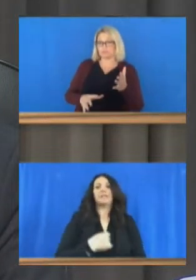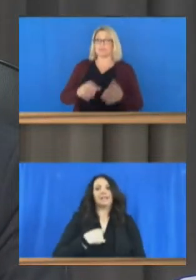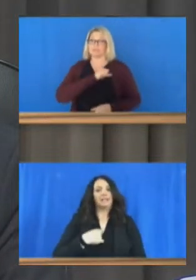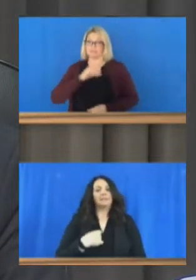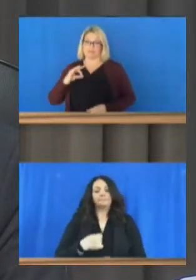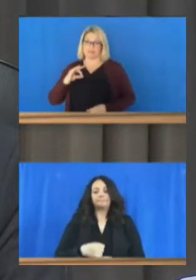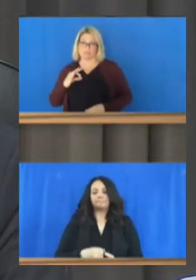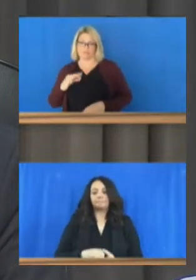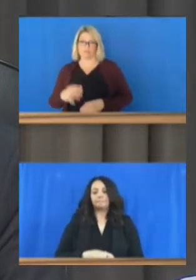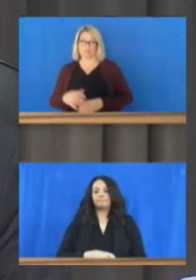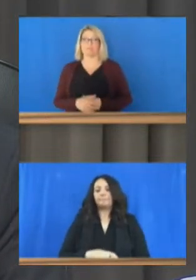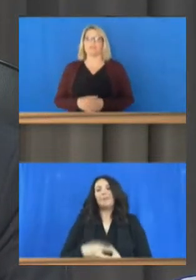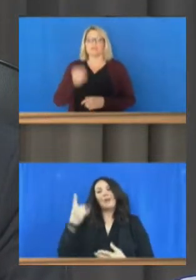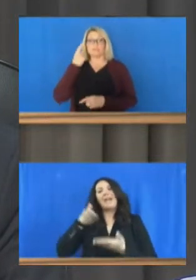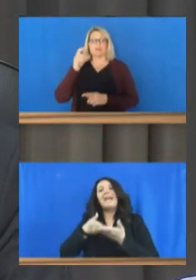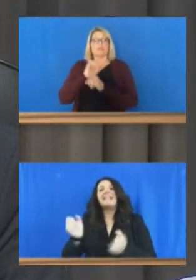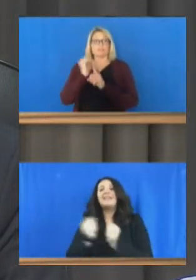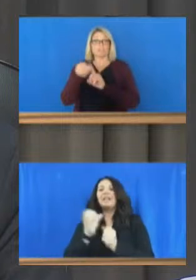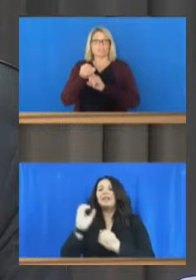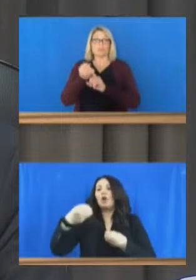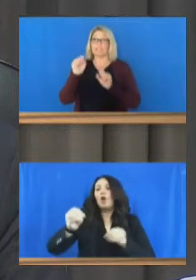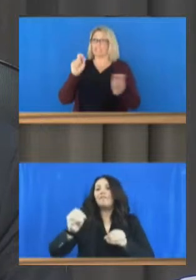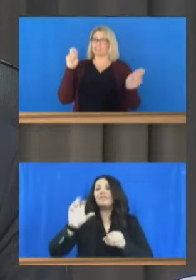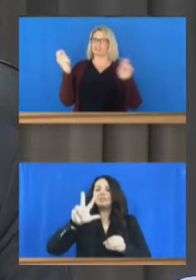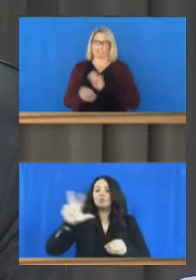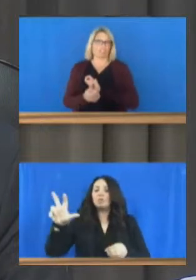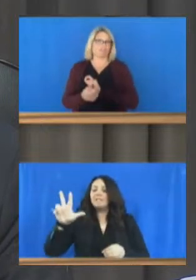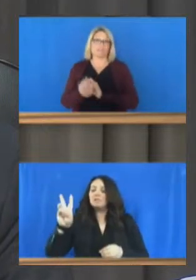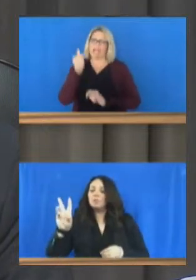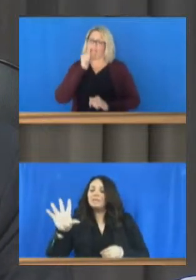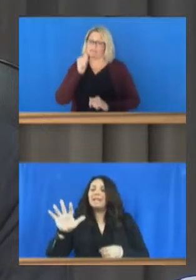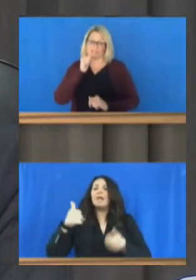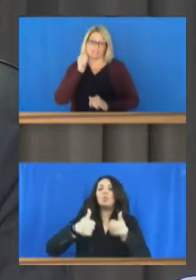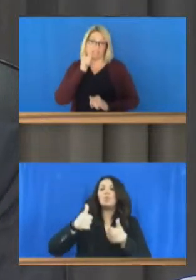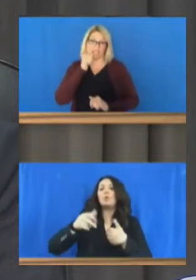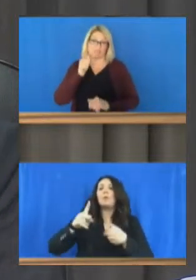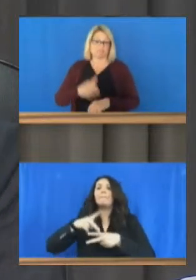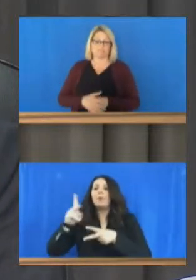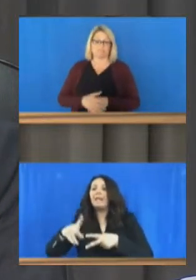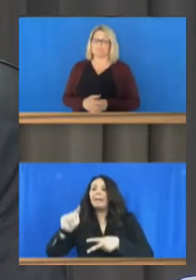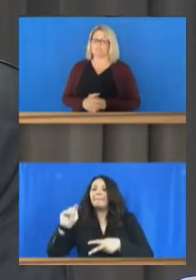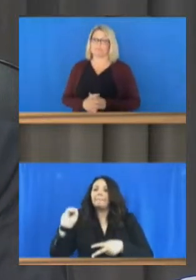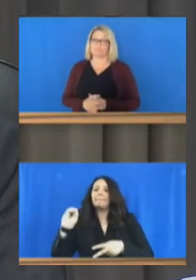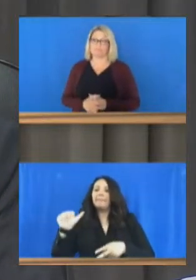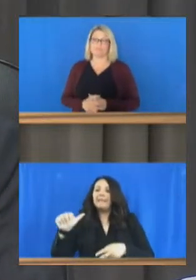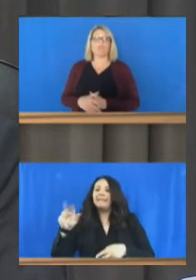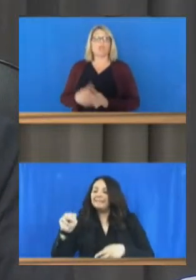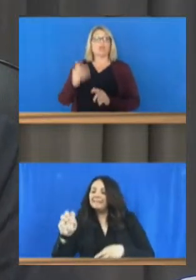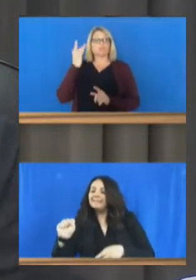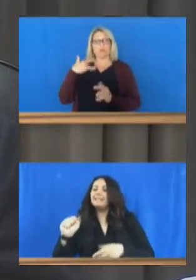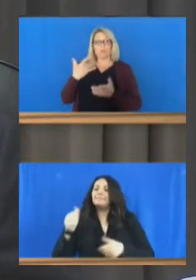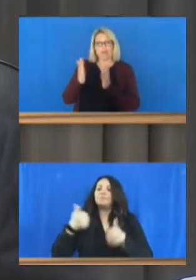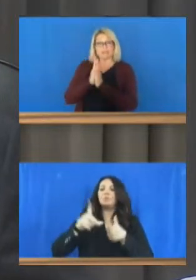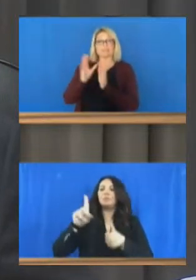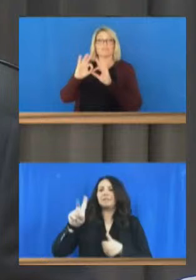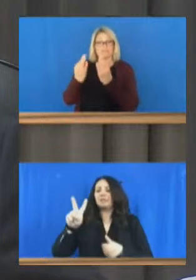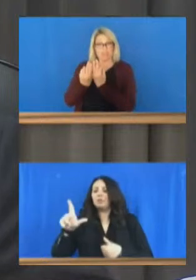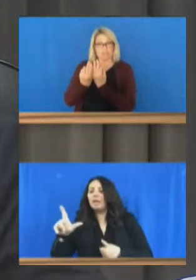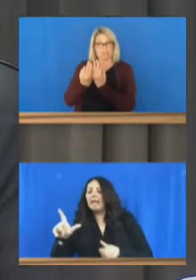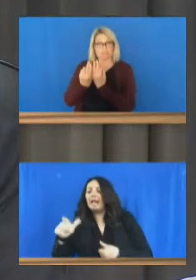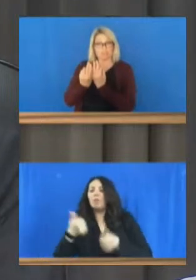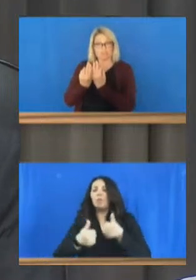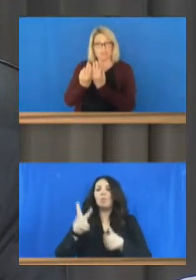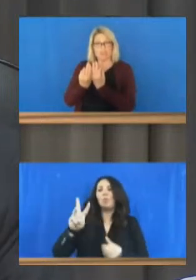et nous avons besoin que nos communautés se rassemblent pour aider à maintenir nos écoles saines, sécuritaires et